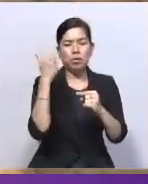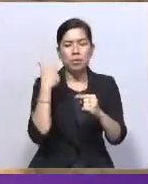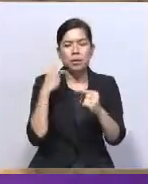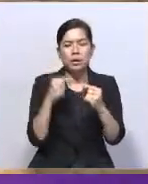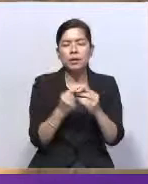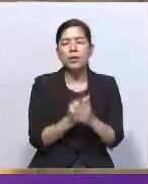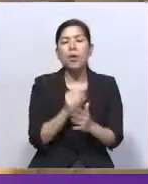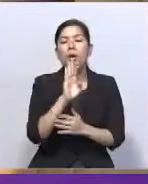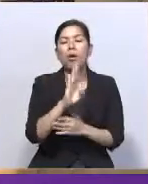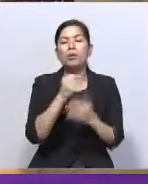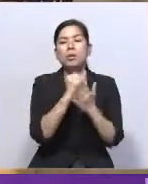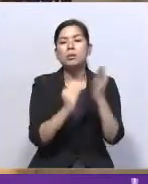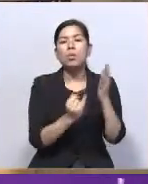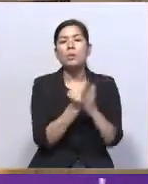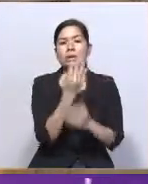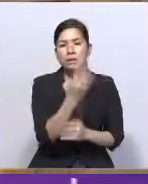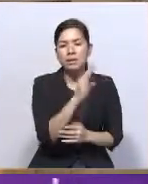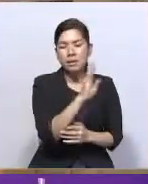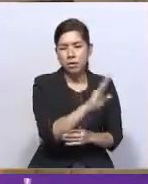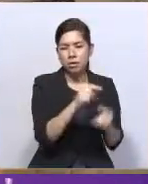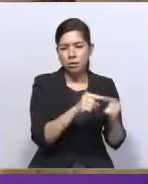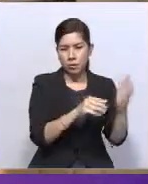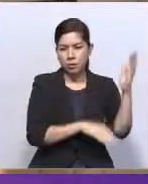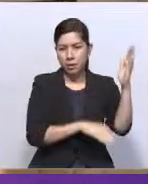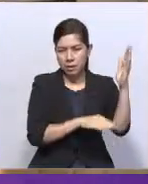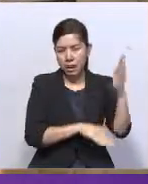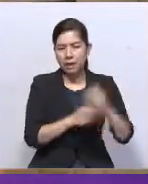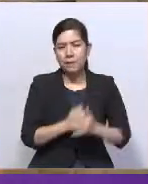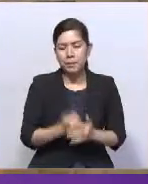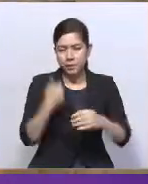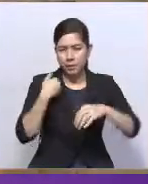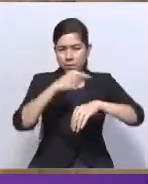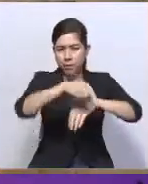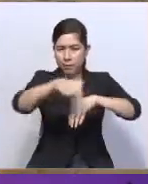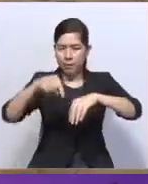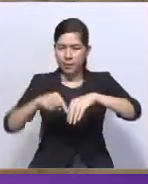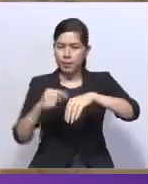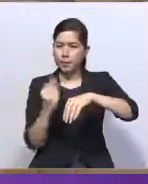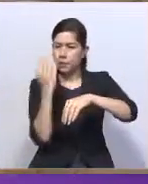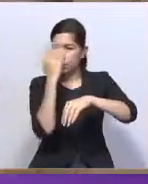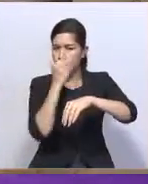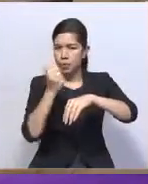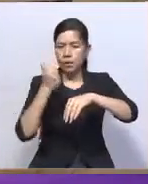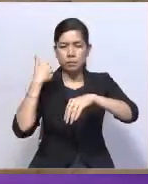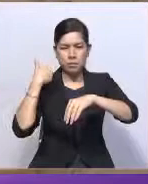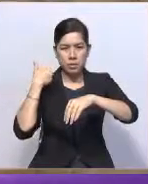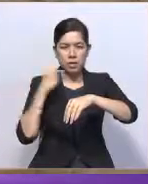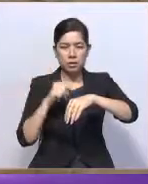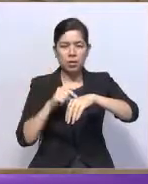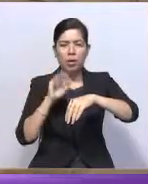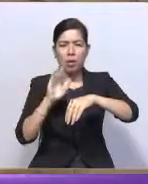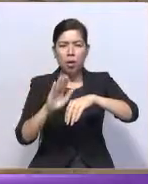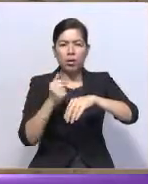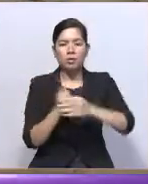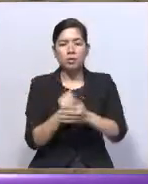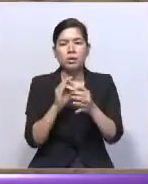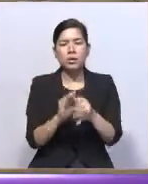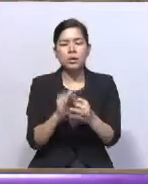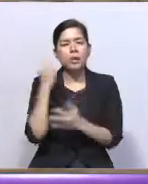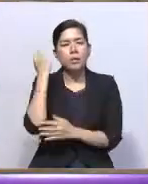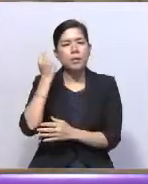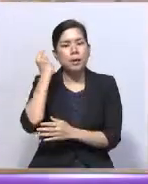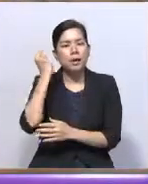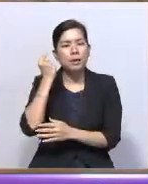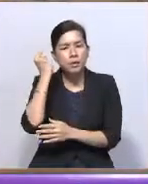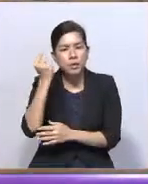ในพื้นที่ทั้ง4จังหวัดนี้นะครับเรามีพื้นที่ที่เป็นแหล่งท่องเที่ยวที่สวยงามนะครับแล้วก็เรื่องของการท่องเที่ยวก็จะนำมา